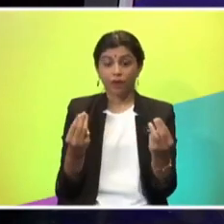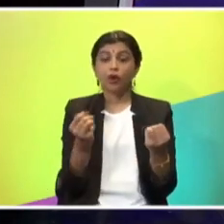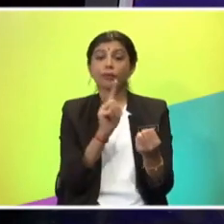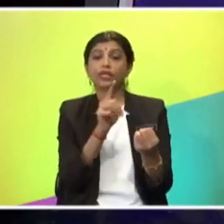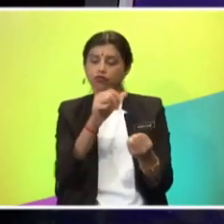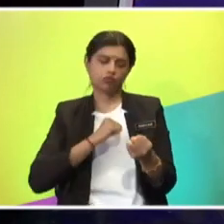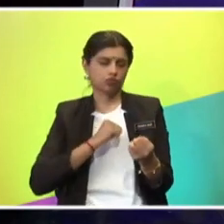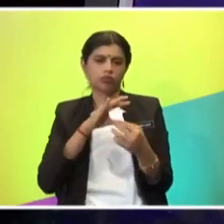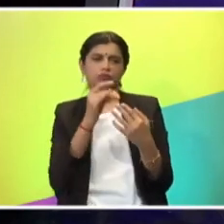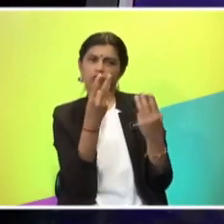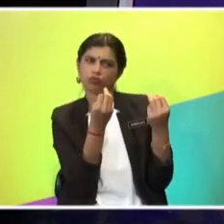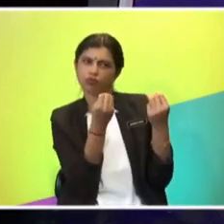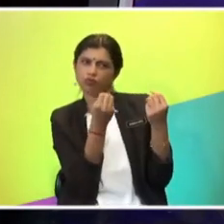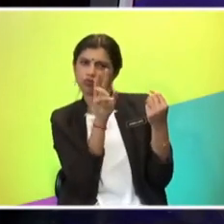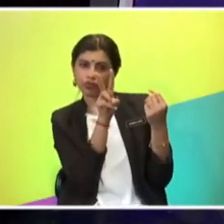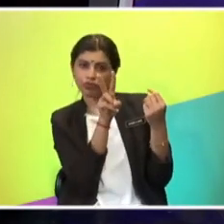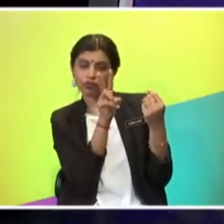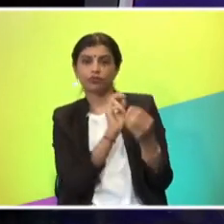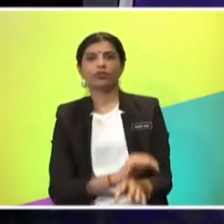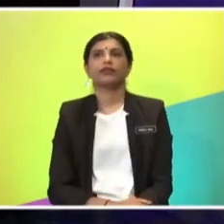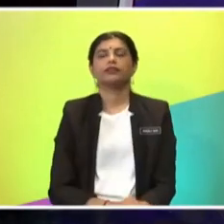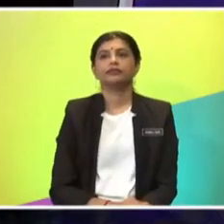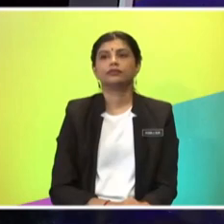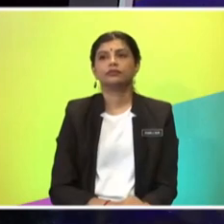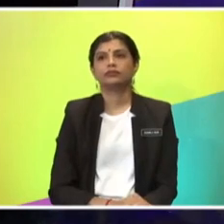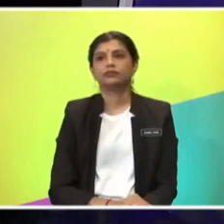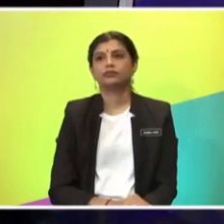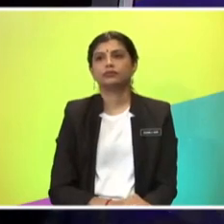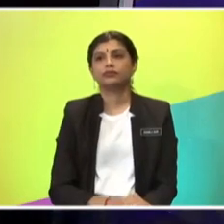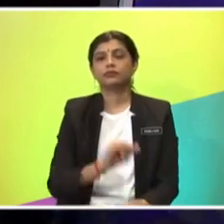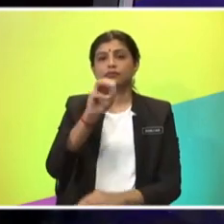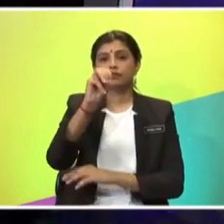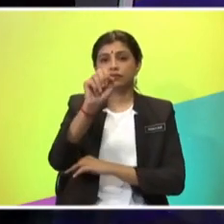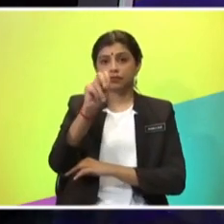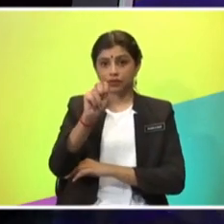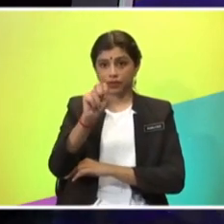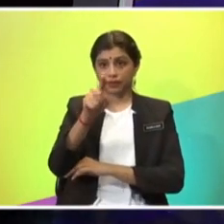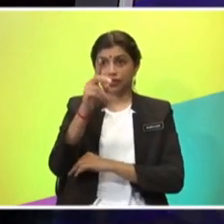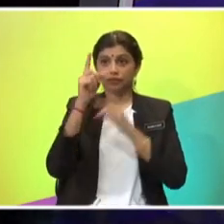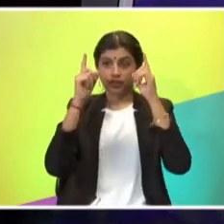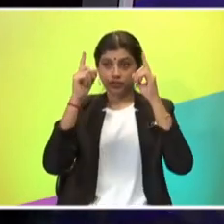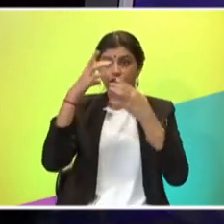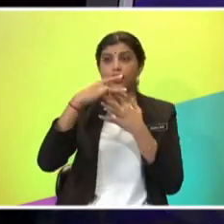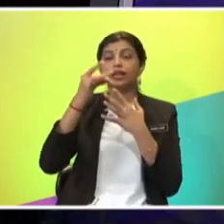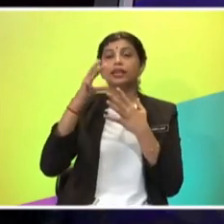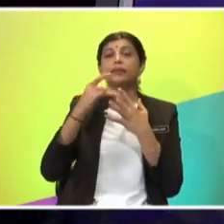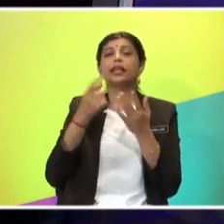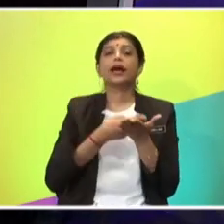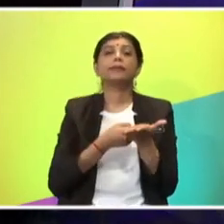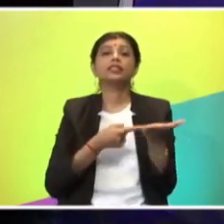nak Iman. Cikgu nak tanya Iman. Iman pilih apa? Nak beli apa,